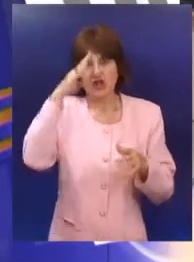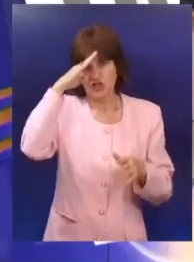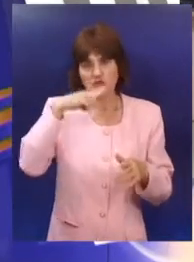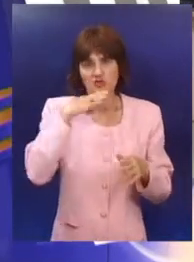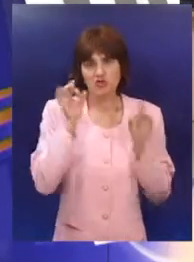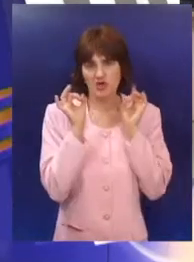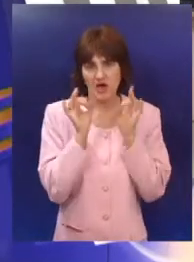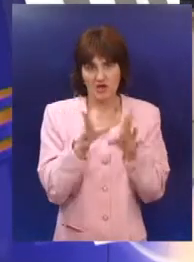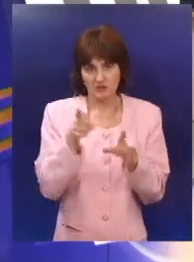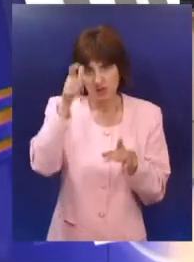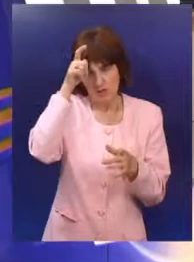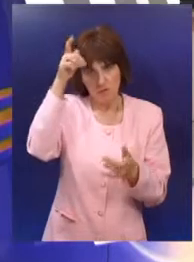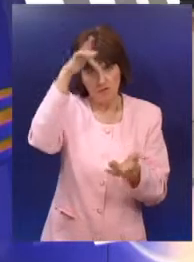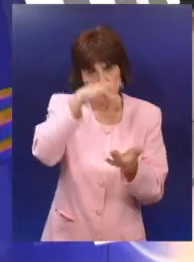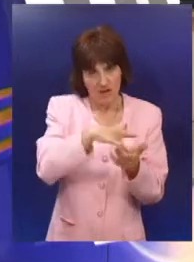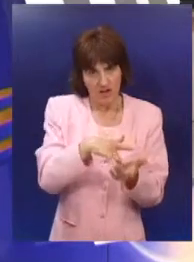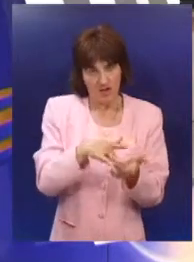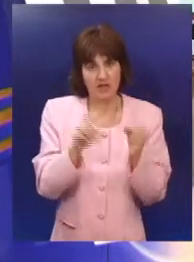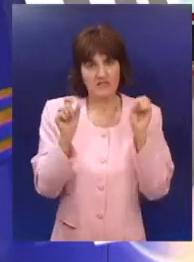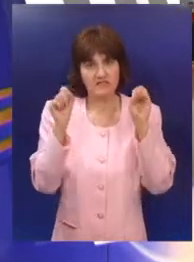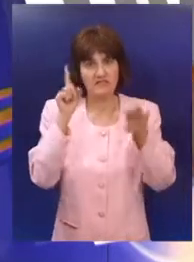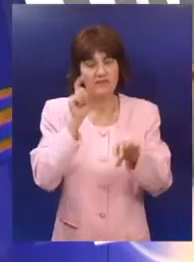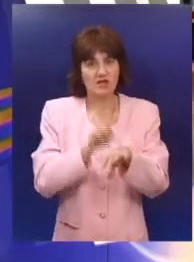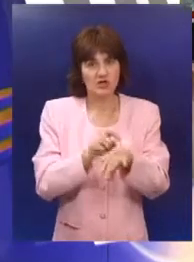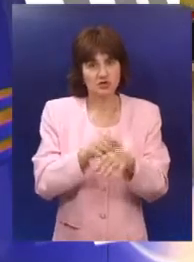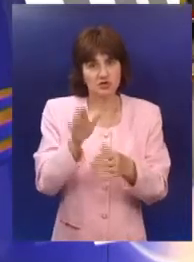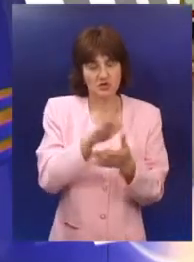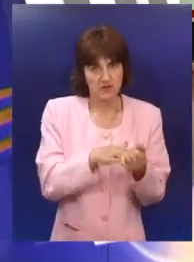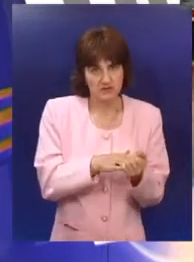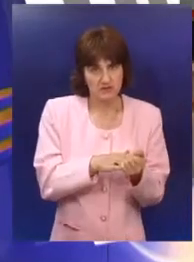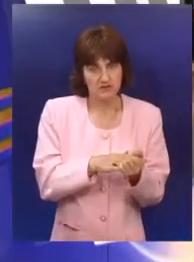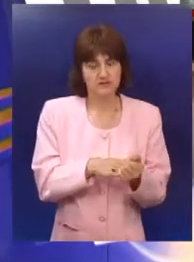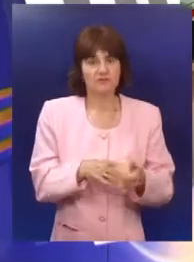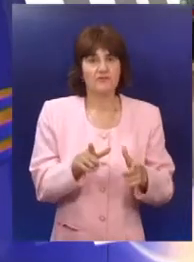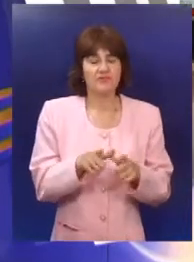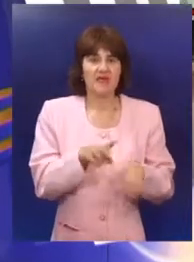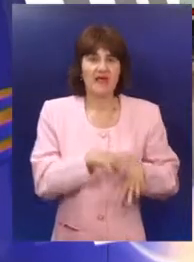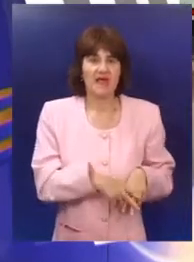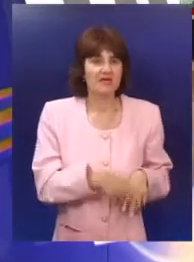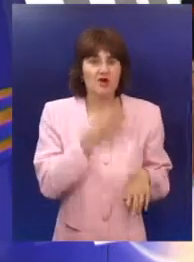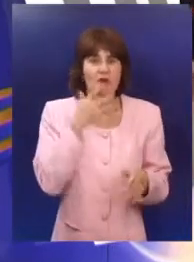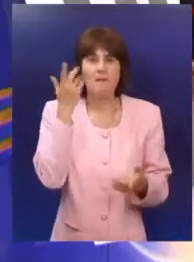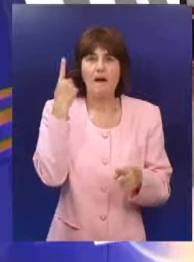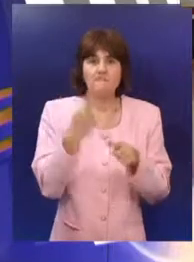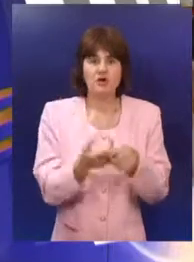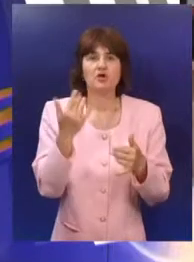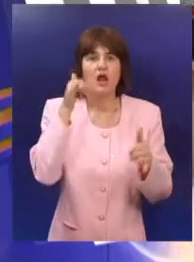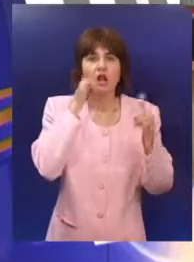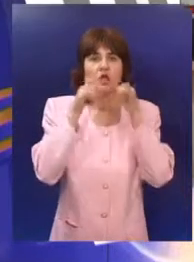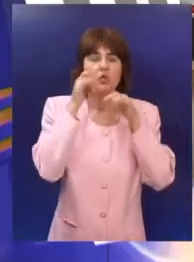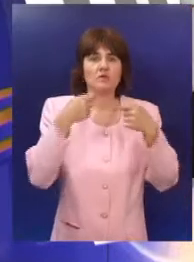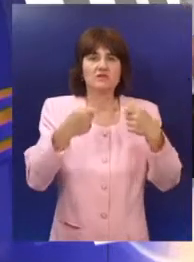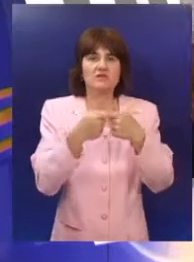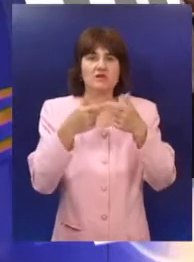Ekspres sa presedanjem u Beogradu, a kreće se u 17 časova. Ka Grčkoj ne postoji linijski saobraćaj, ali turistička